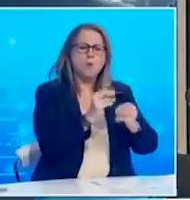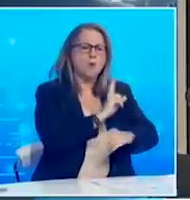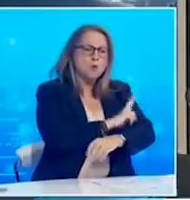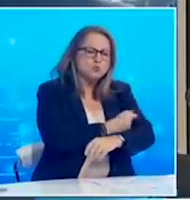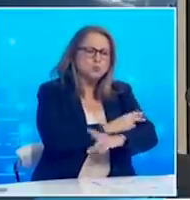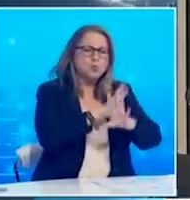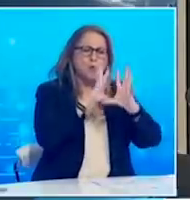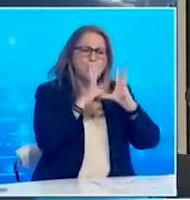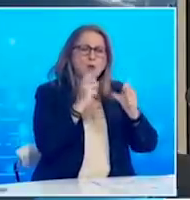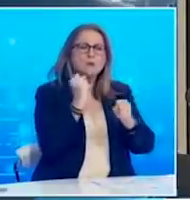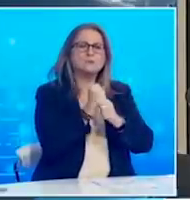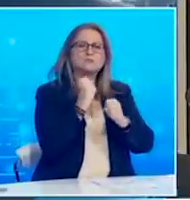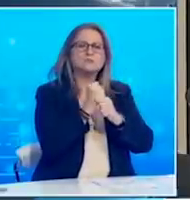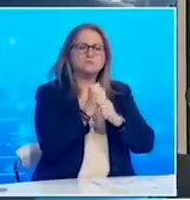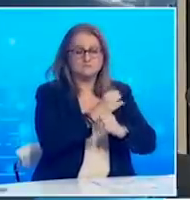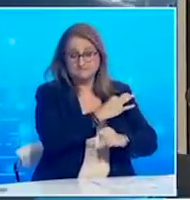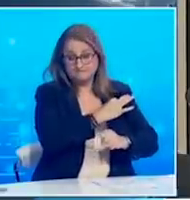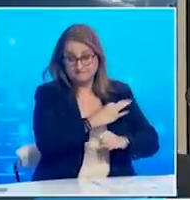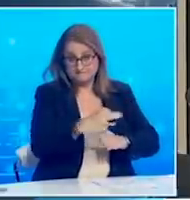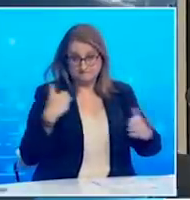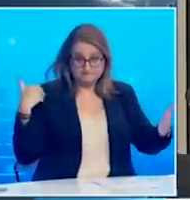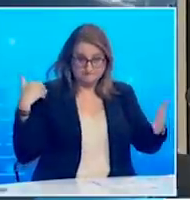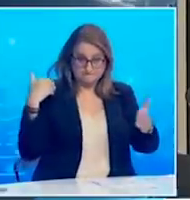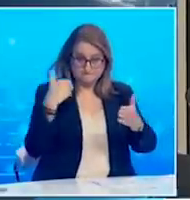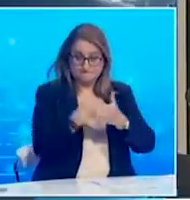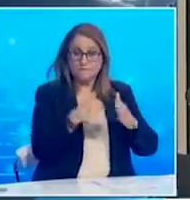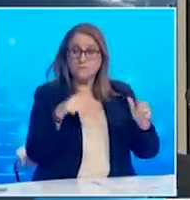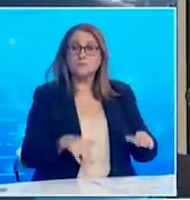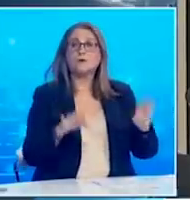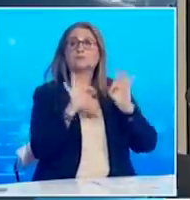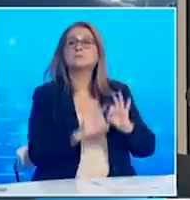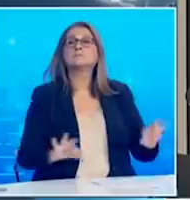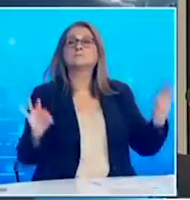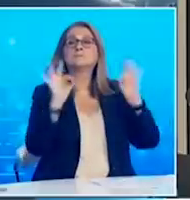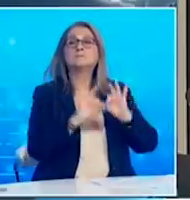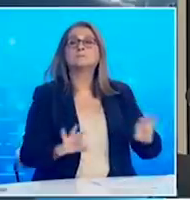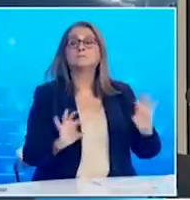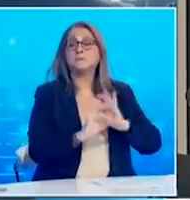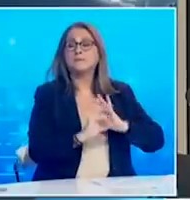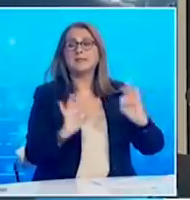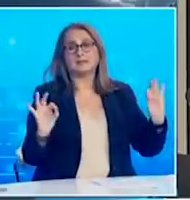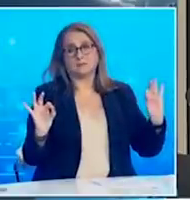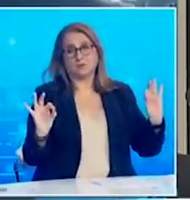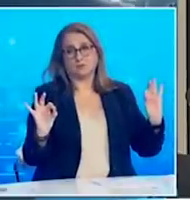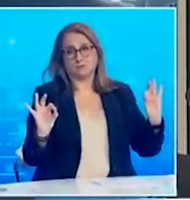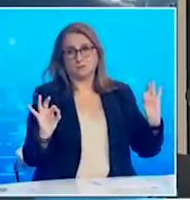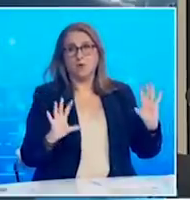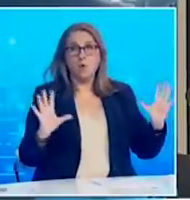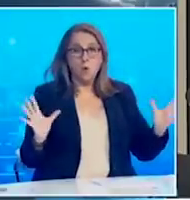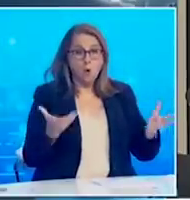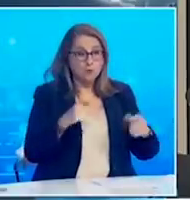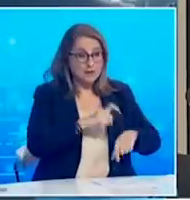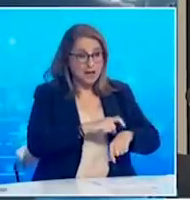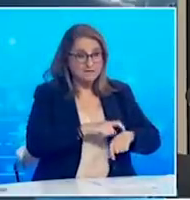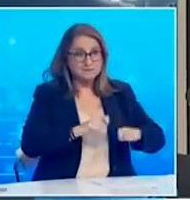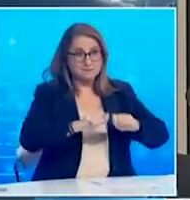λειτουργήσε την περίοδο της πανδημίας, είναι σε ετοιμότητα. Αυτή τη στιγμή, μετά την άρση του lockdown, το σύστημα